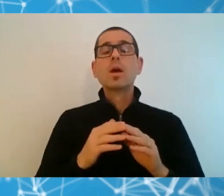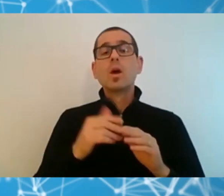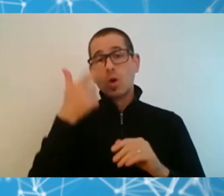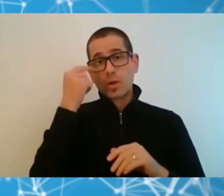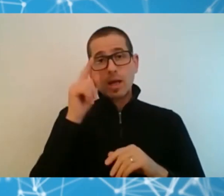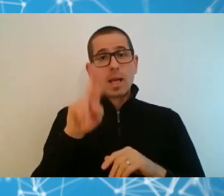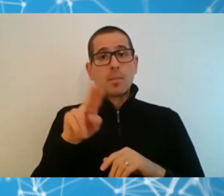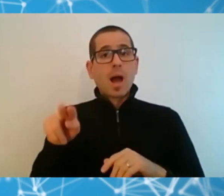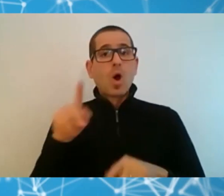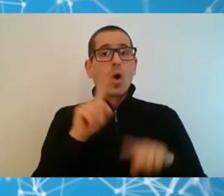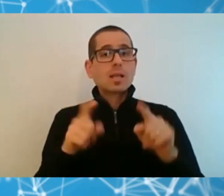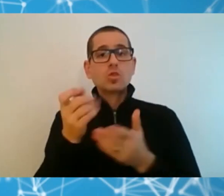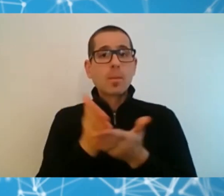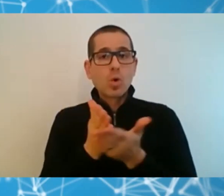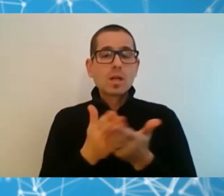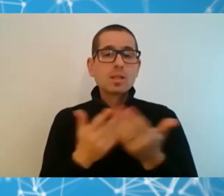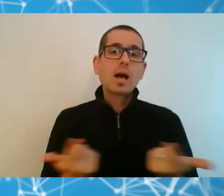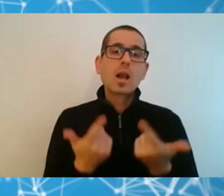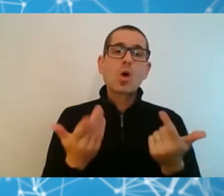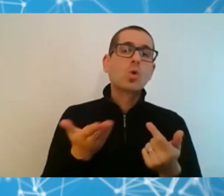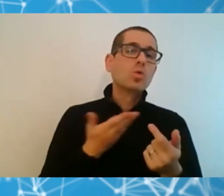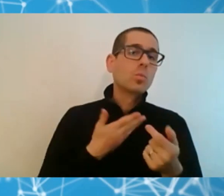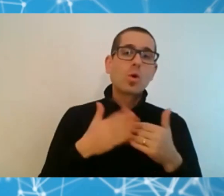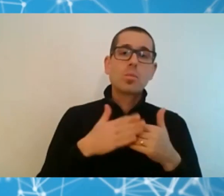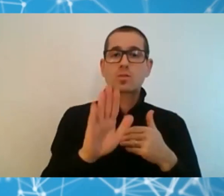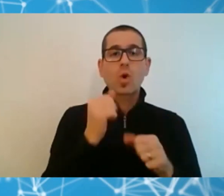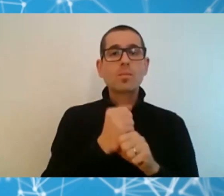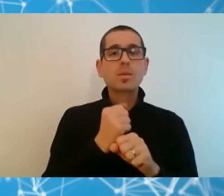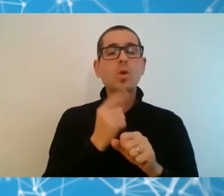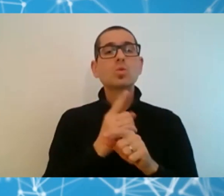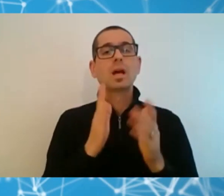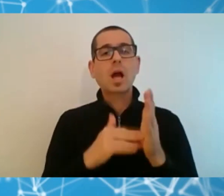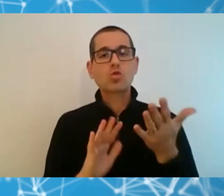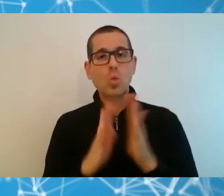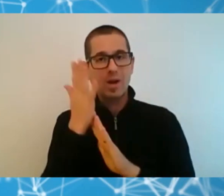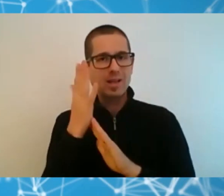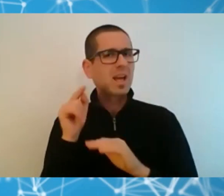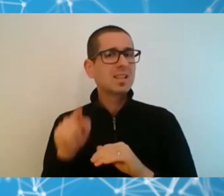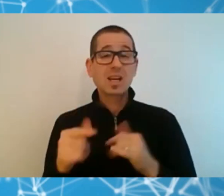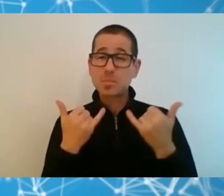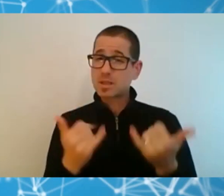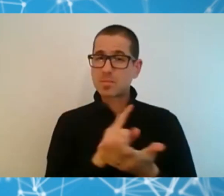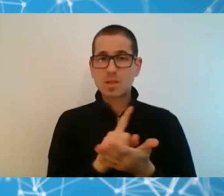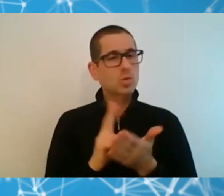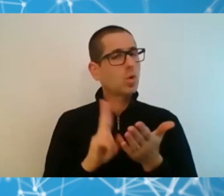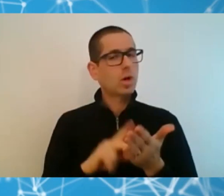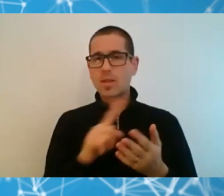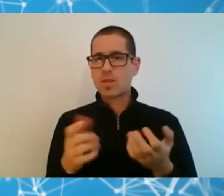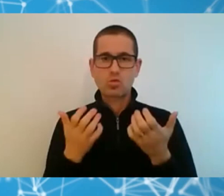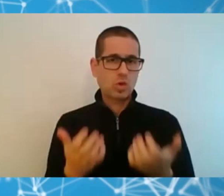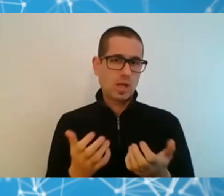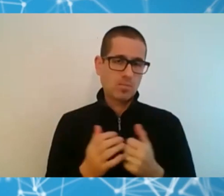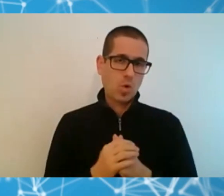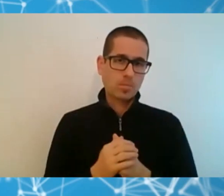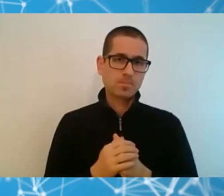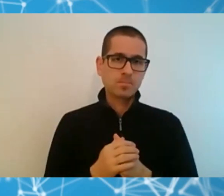različne poklice, lahko dobijo pri svojem delu tudi kakšno vnetje, česar si pa v tem trenutku res ne